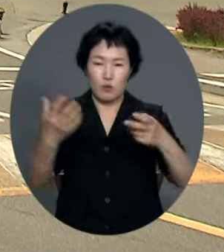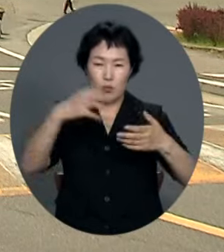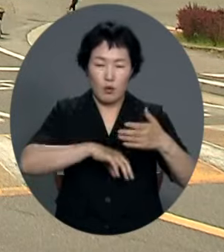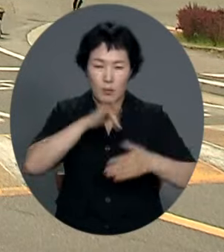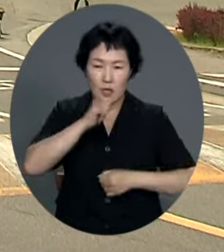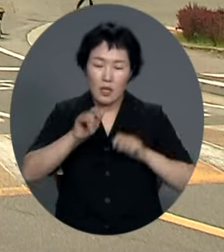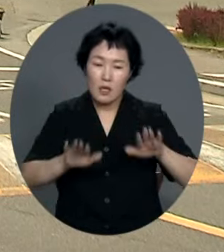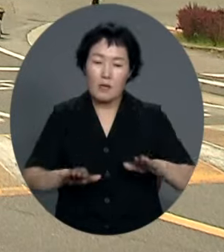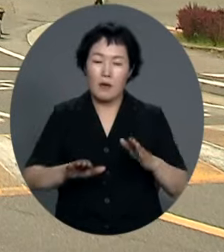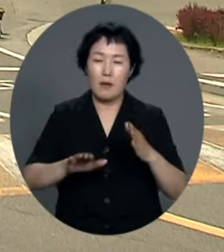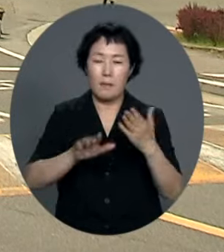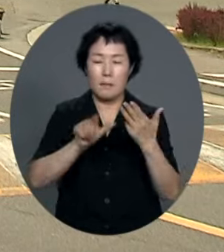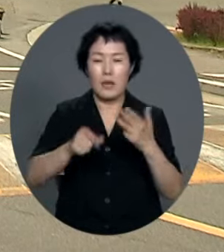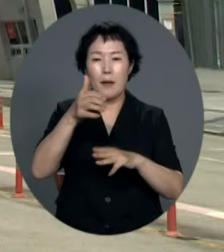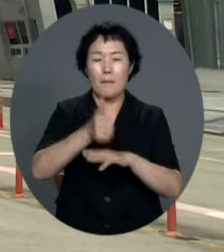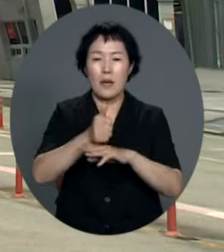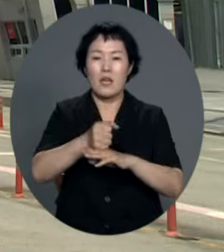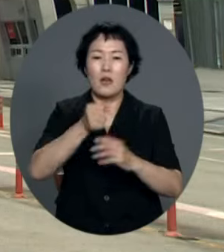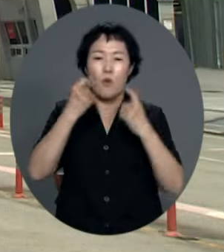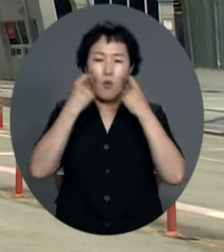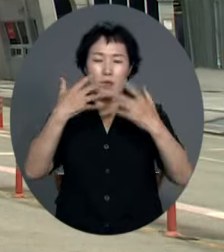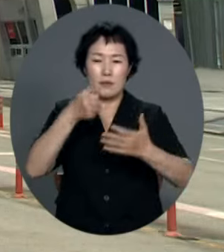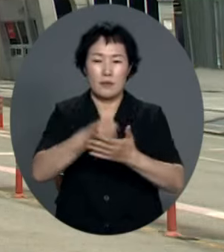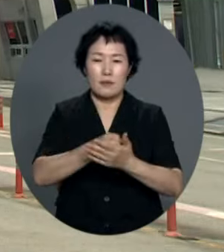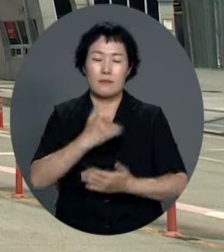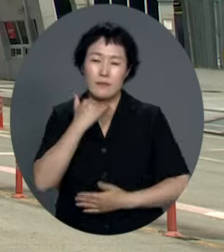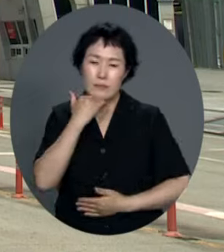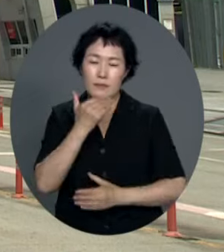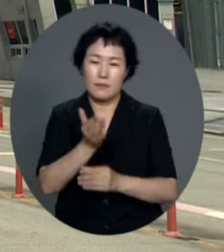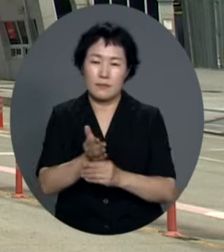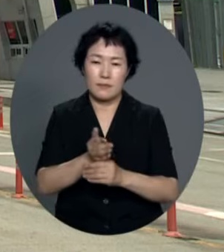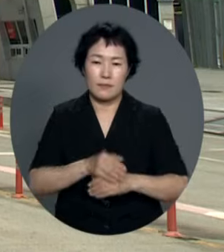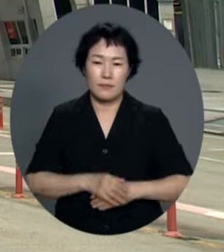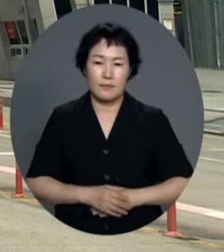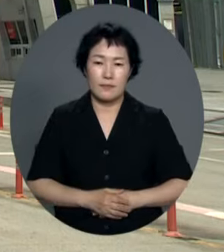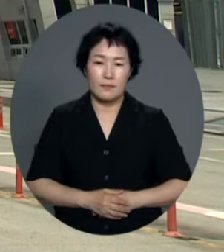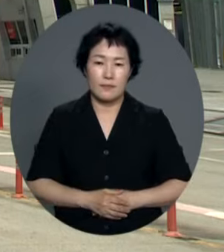본지정 결과 발표를 기다리고 있습니다 MBC 뉴스 김경철니다